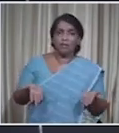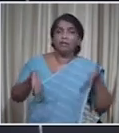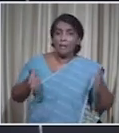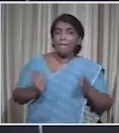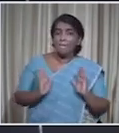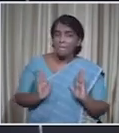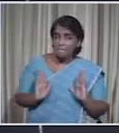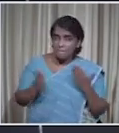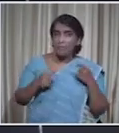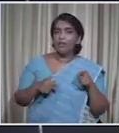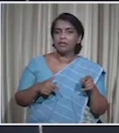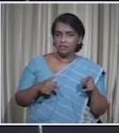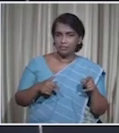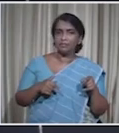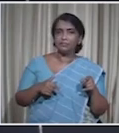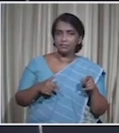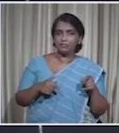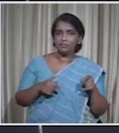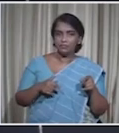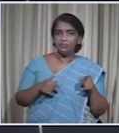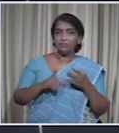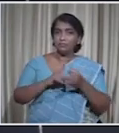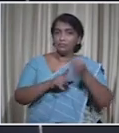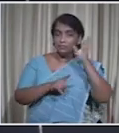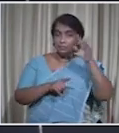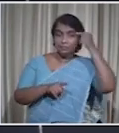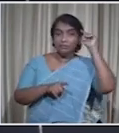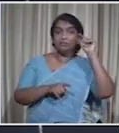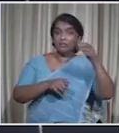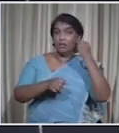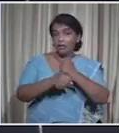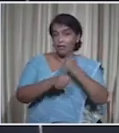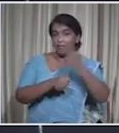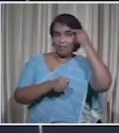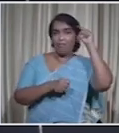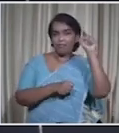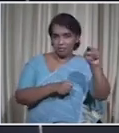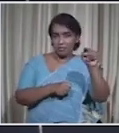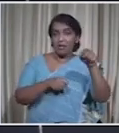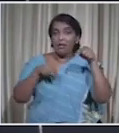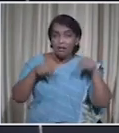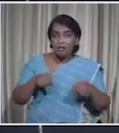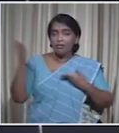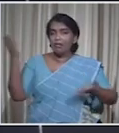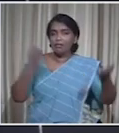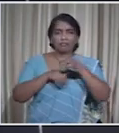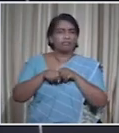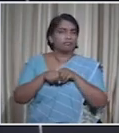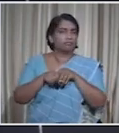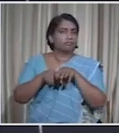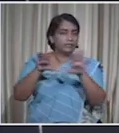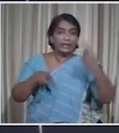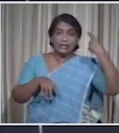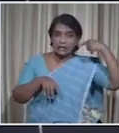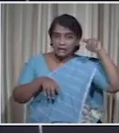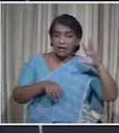පටන් ගත්තේ මේක පටන් ගත්තේ ජනාධිපතිතුමාට විරුද්ධව ආණ්ඩුවට විරුද්ධව දැන් මේක හැමතැනම පැතිරෙනවා ඊයේ